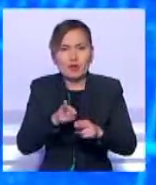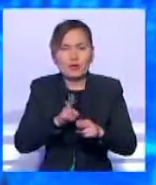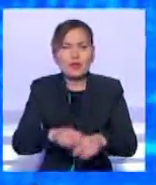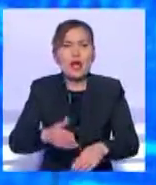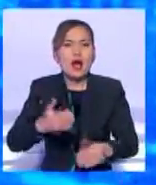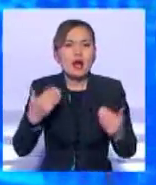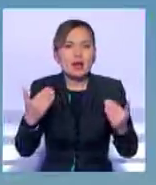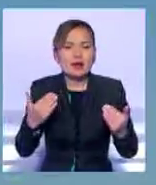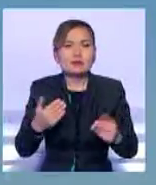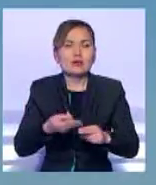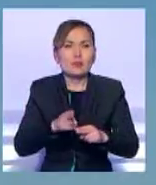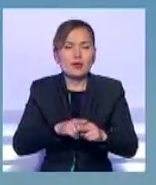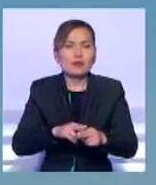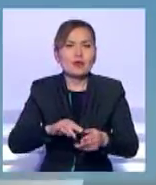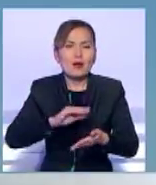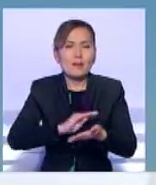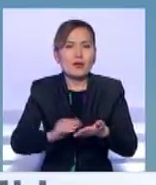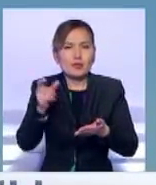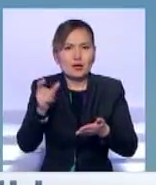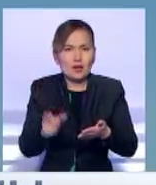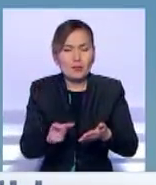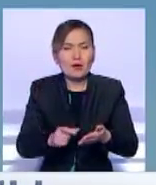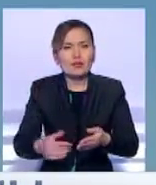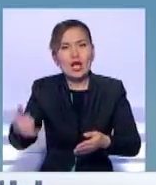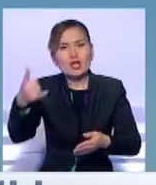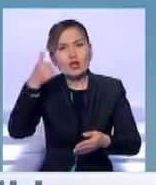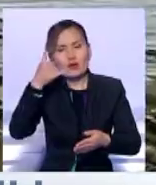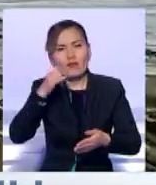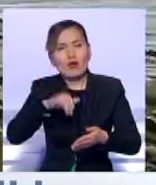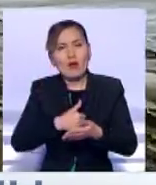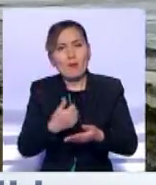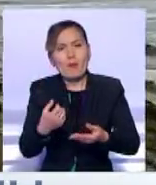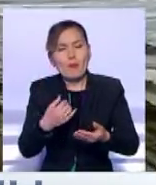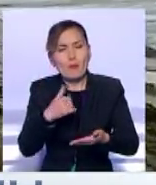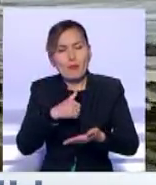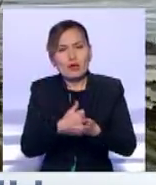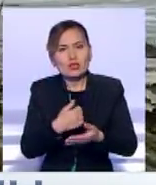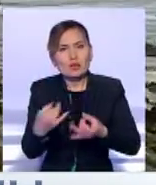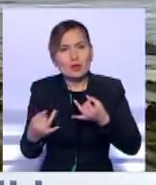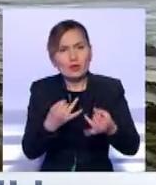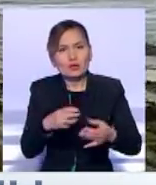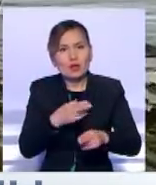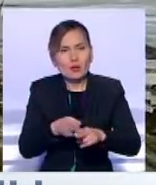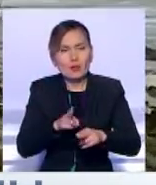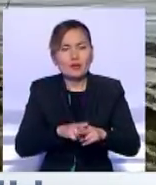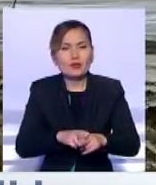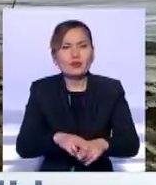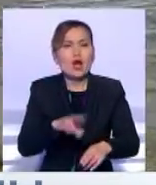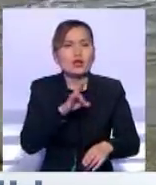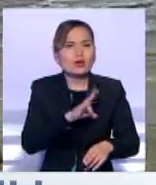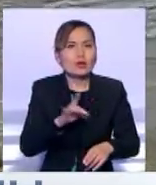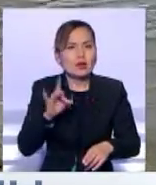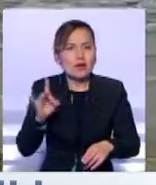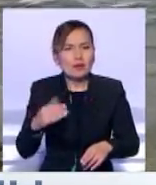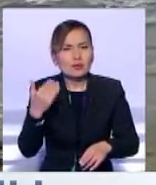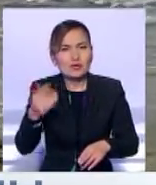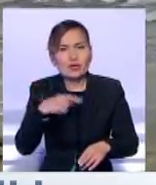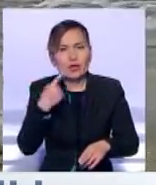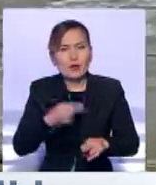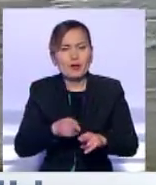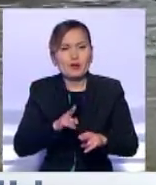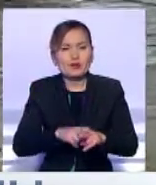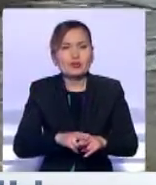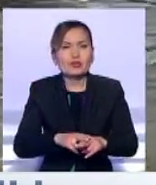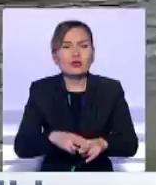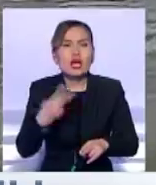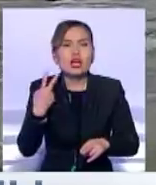Аймақтағы тілшілеріміз аудан басшыларымен телефон арқылы хабарласып, мән-жайды білген болатын. Аудан әкімі Нұрлан Рахымжановтың мәлімдеуінше, бесеннен